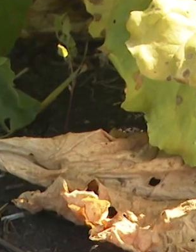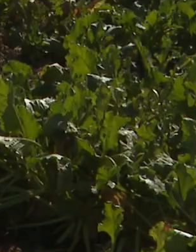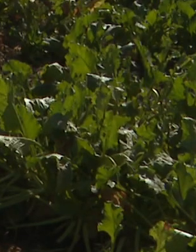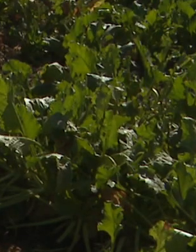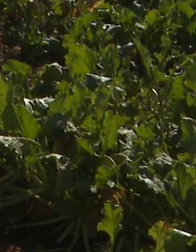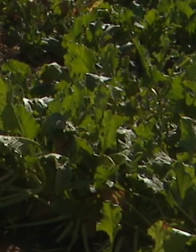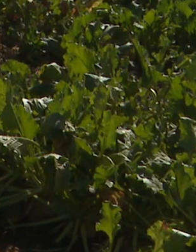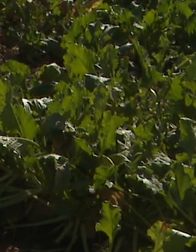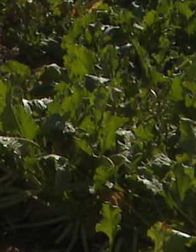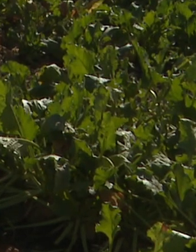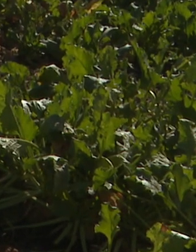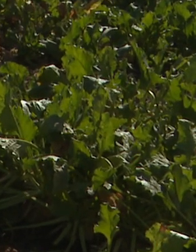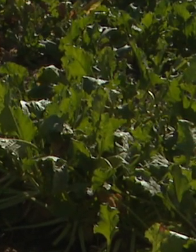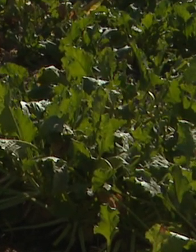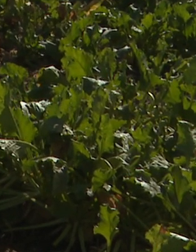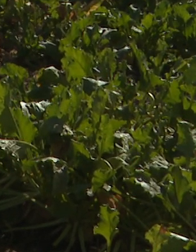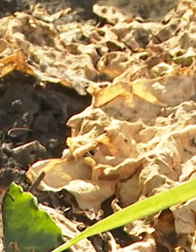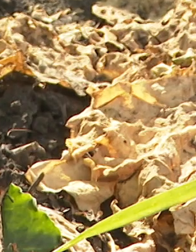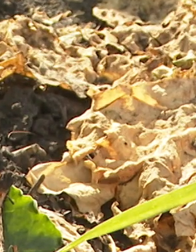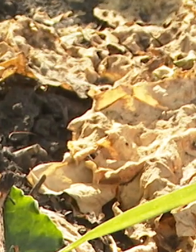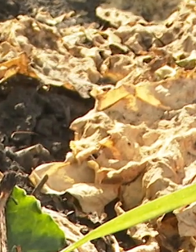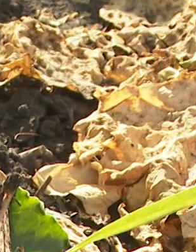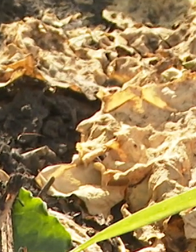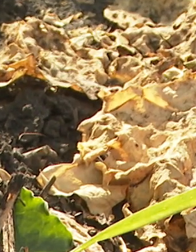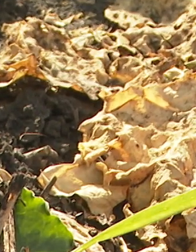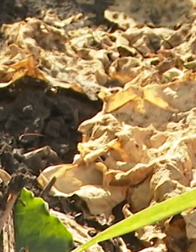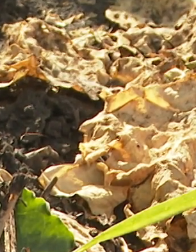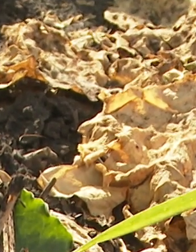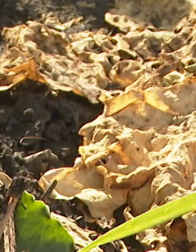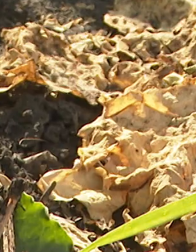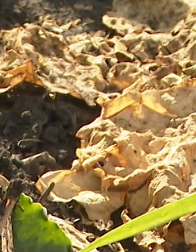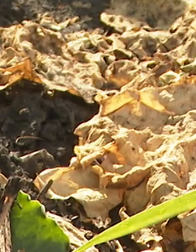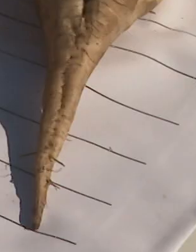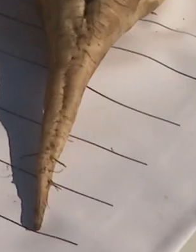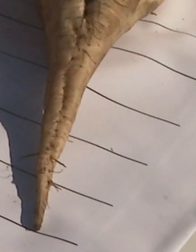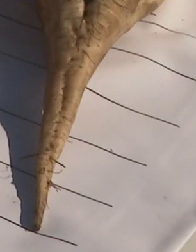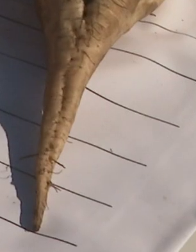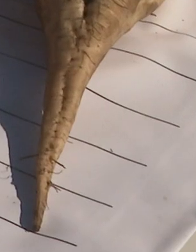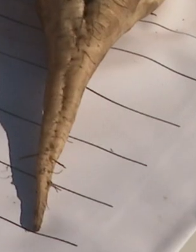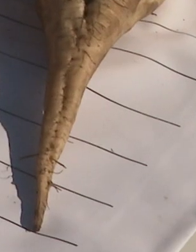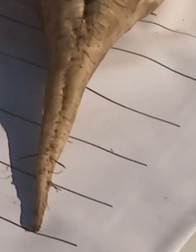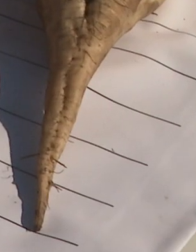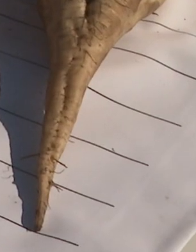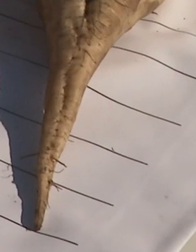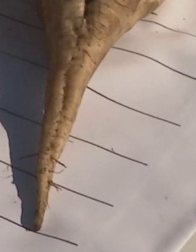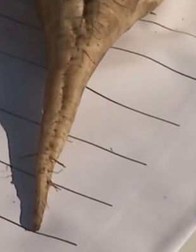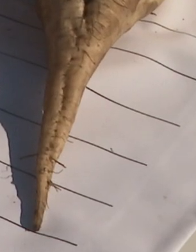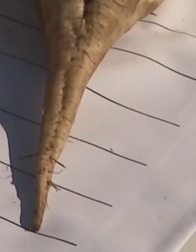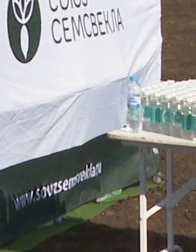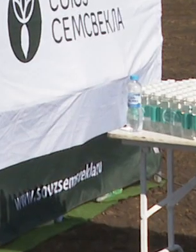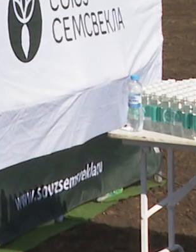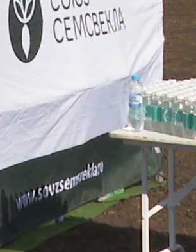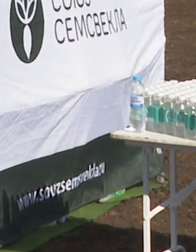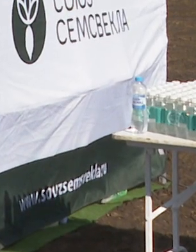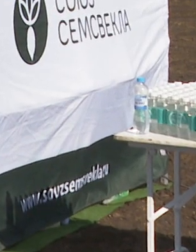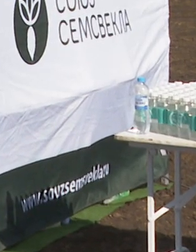до последнего времени практически полностью зависел от импорта. Но благодаря усилиям российских ученых на рынке появились гибриды